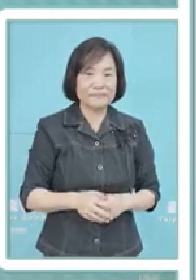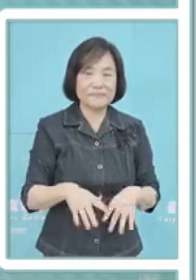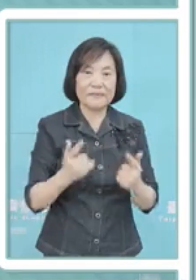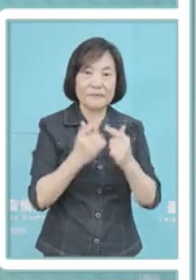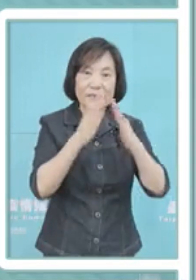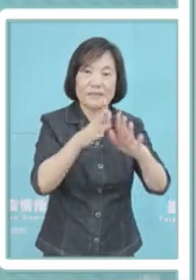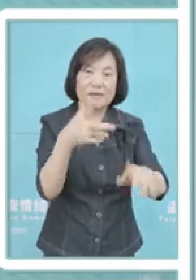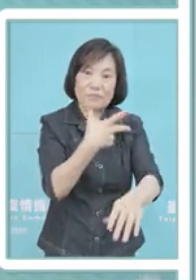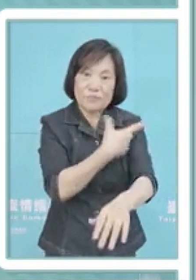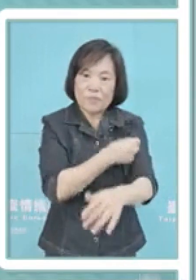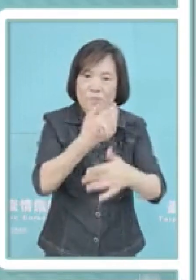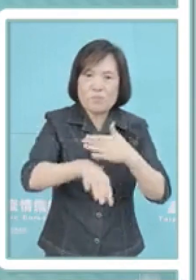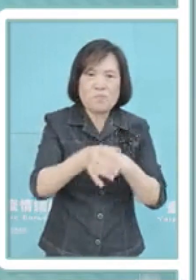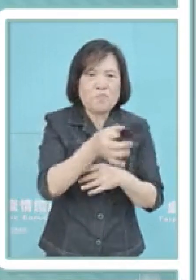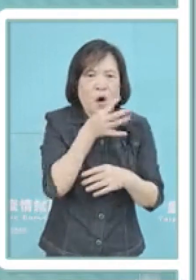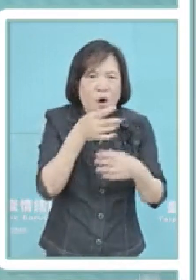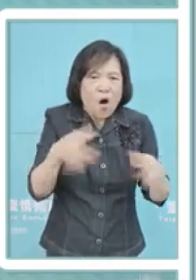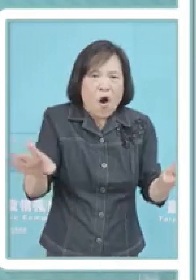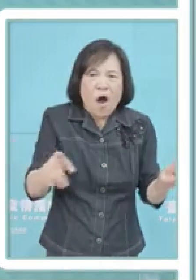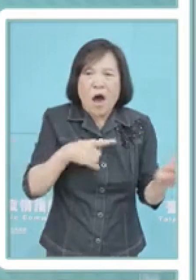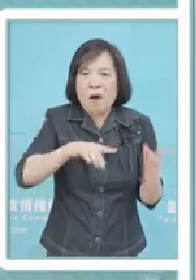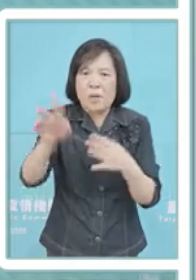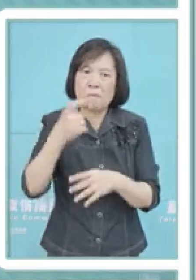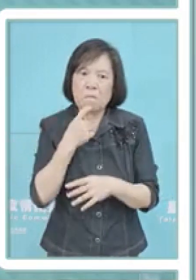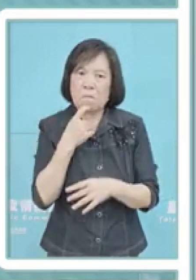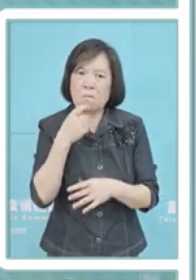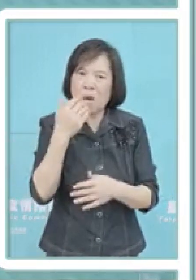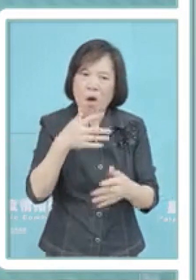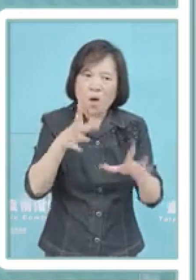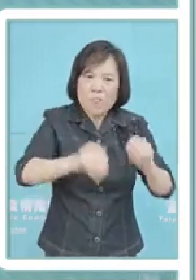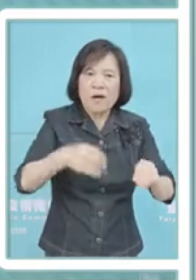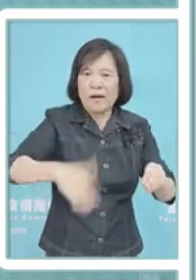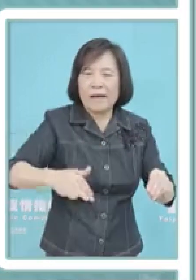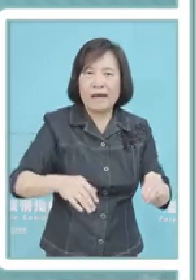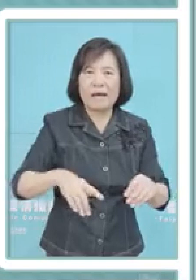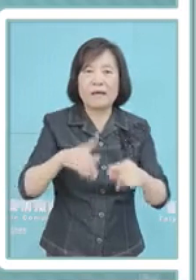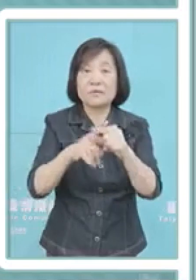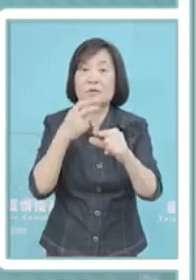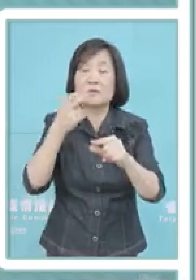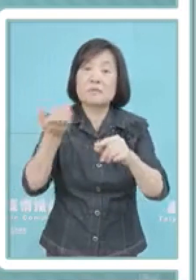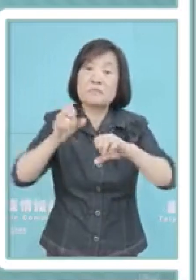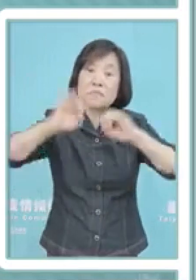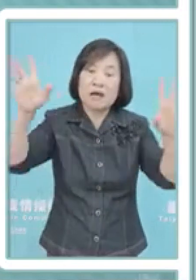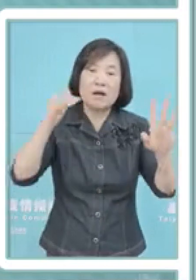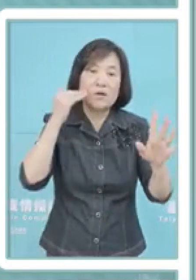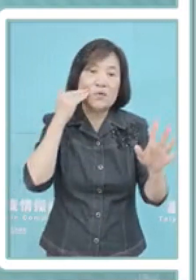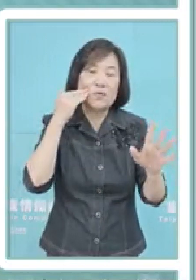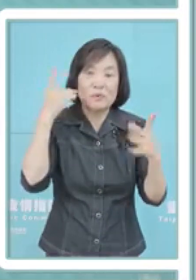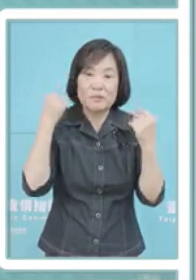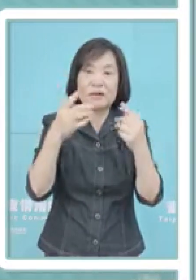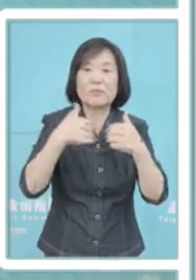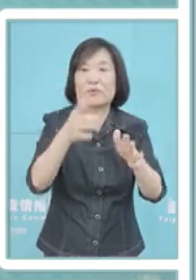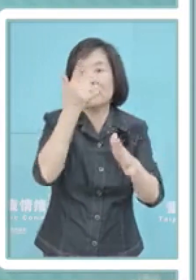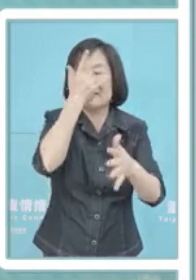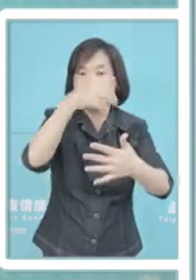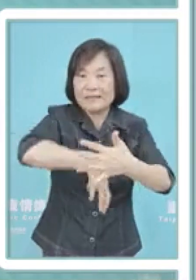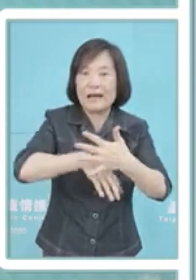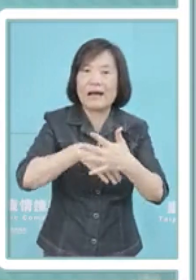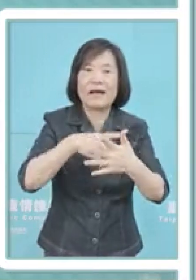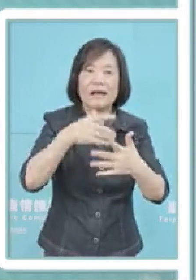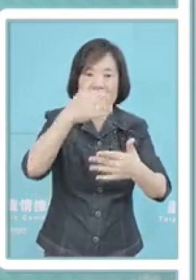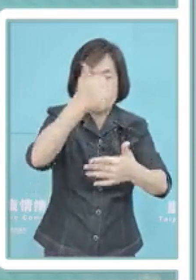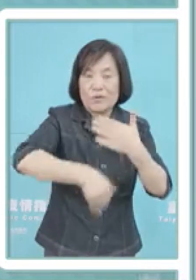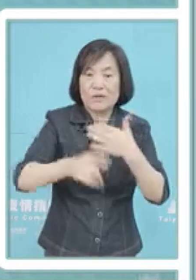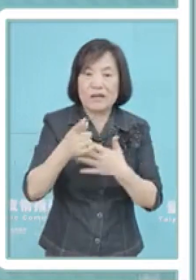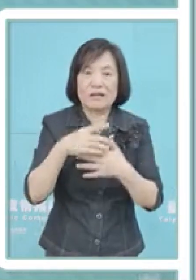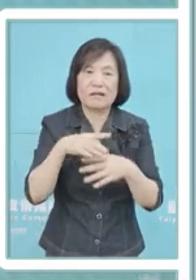台北市的疫苗剩余量总是被外界质疑。刚刚中央在记者会上终于公布扣掉寄放的莫德纳剩余量，台北市